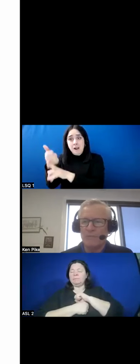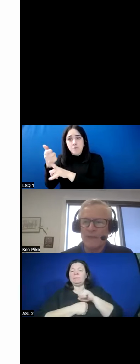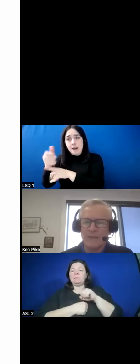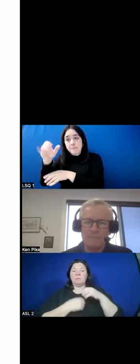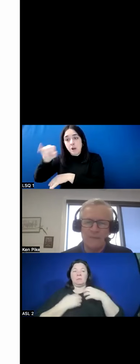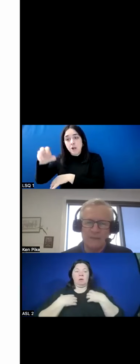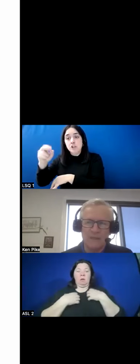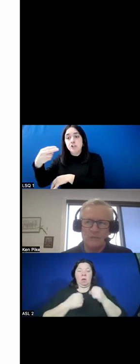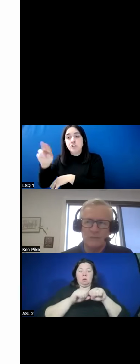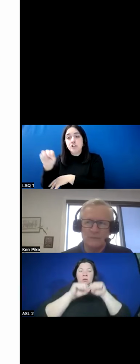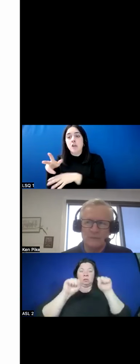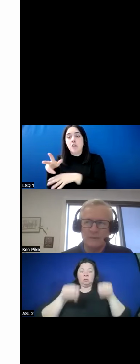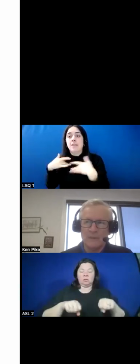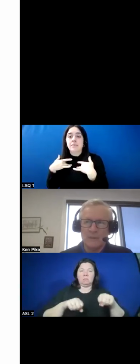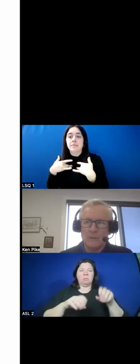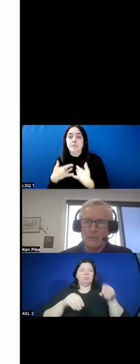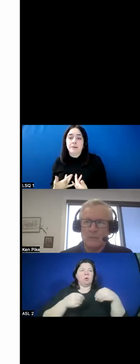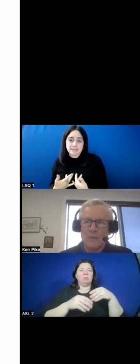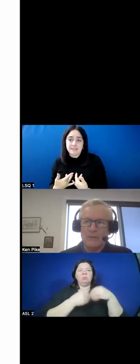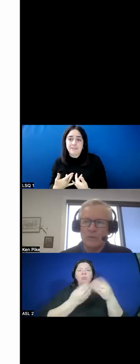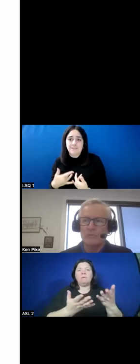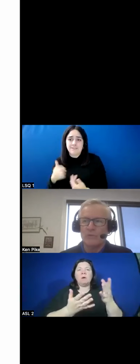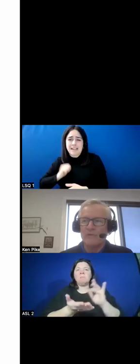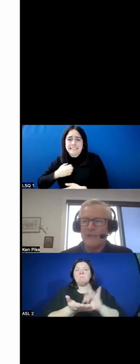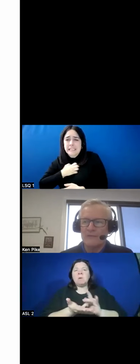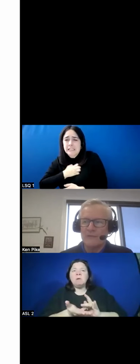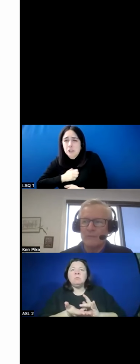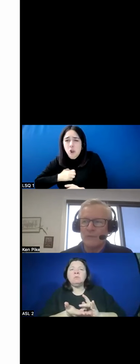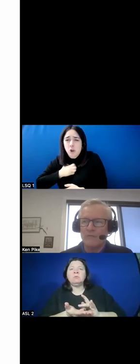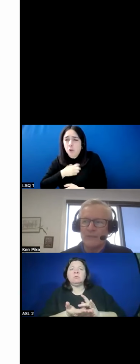gérer son deuil.